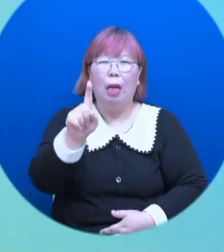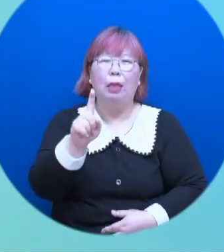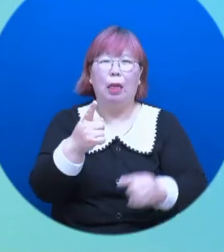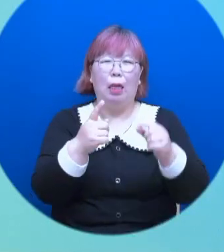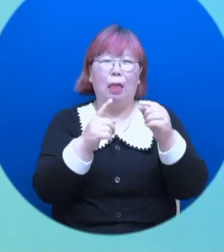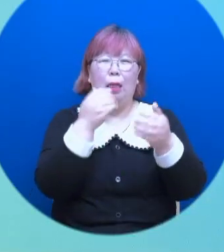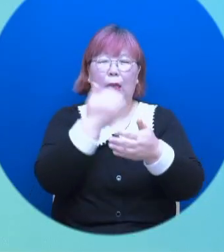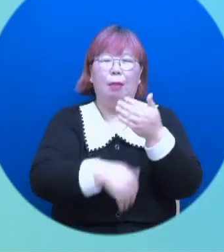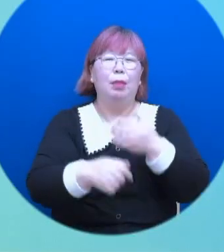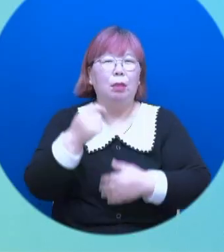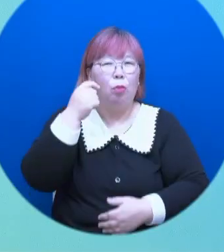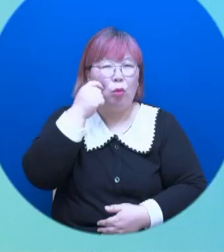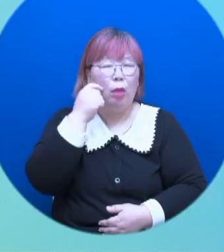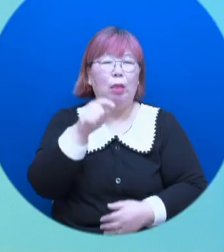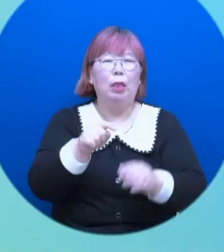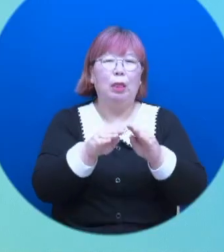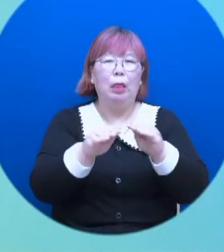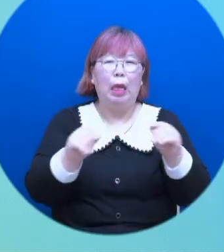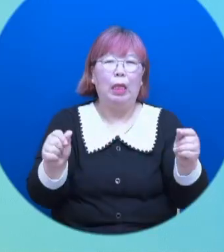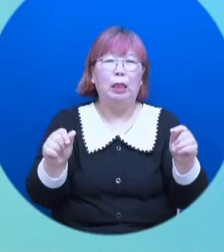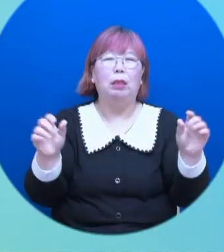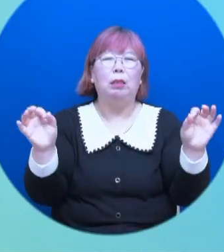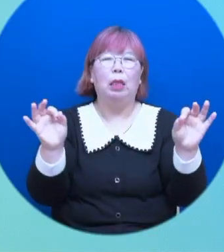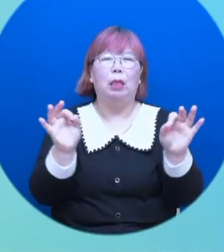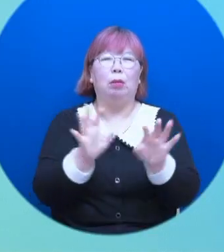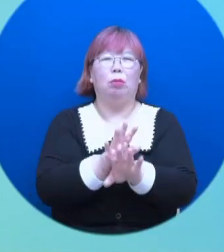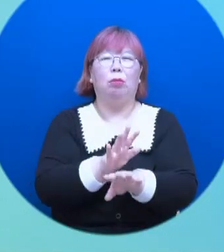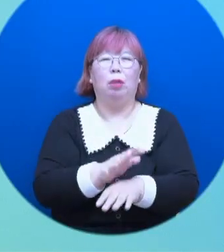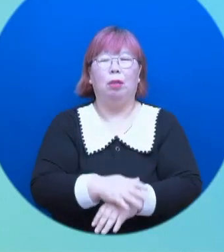못하고 이 땅에서 사라져 가셨구나.